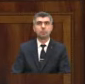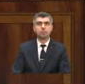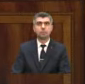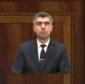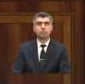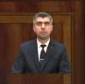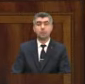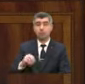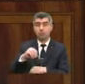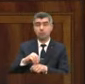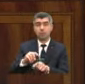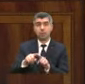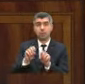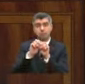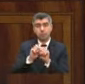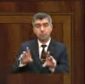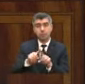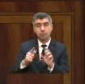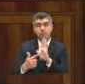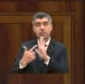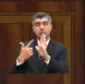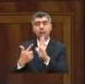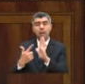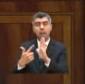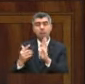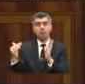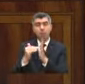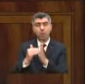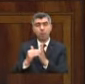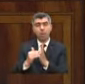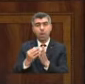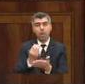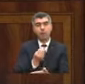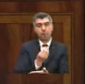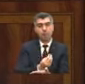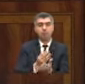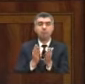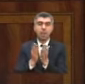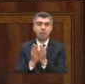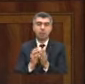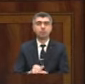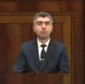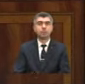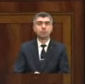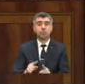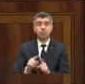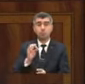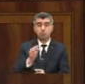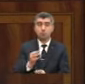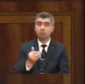هناك كذلك تعميم تعويضات على 7 ملايين طفل في سن التمدروس، وهذا كنعتبروه مدخلا لتجويد